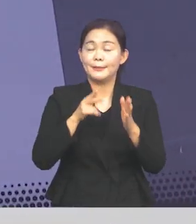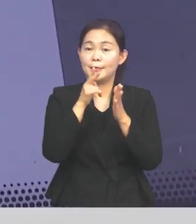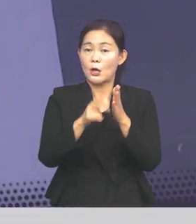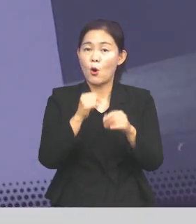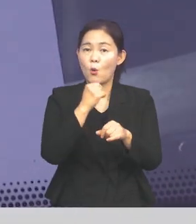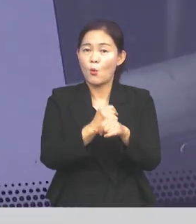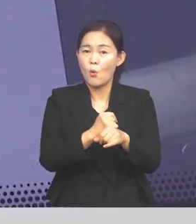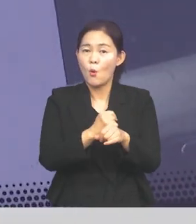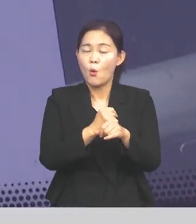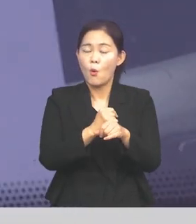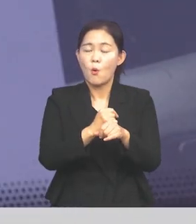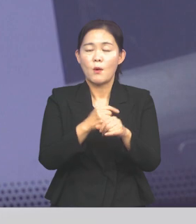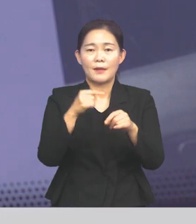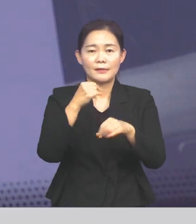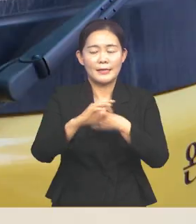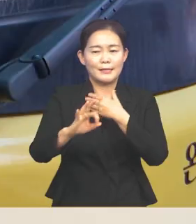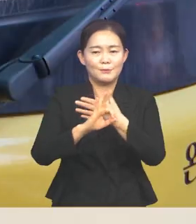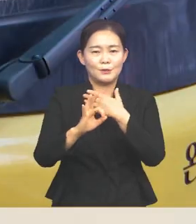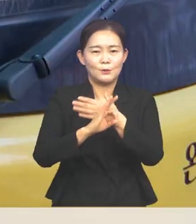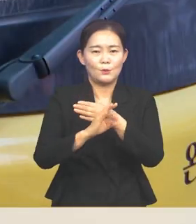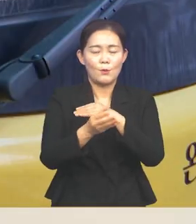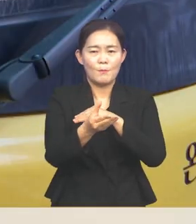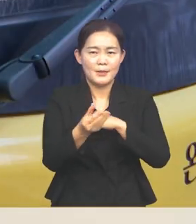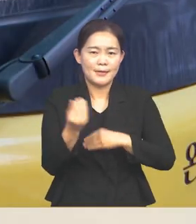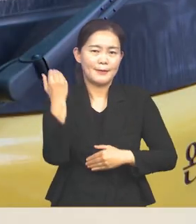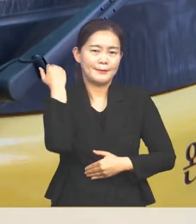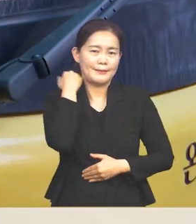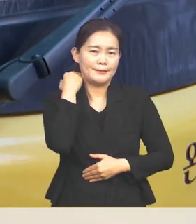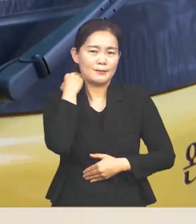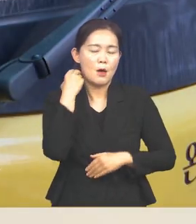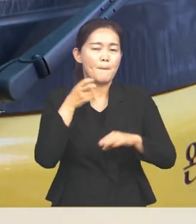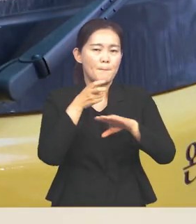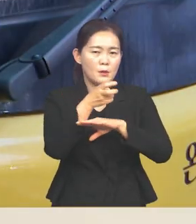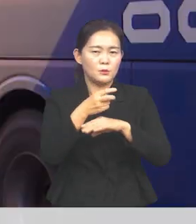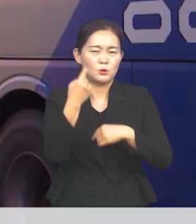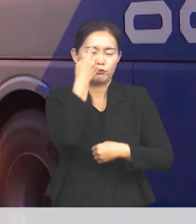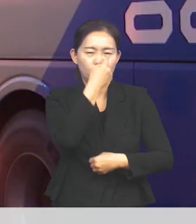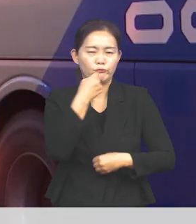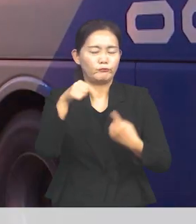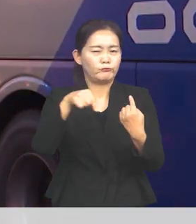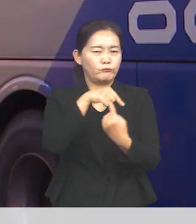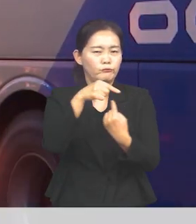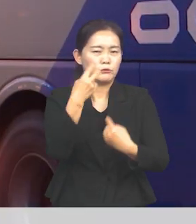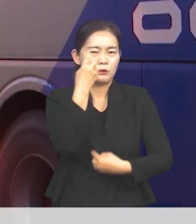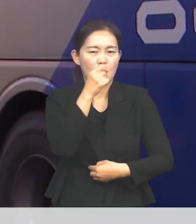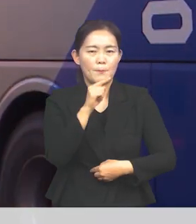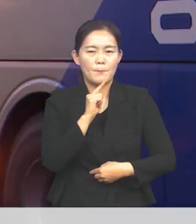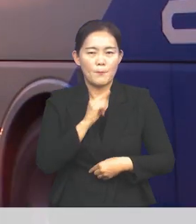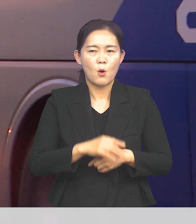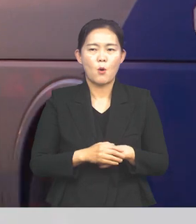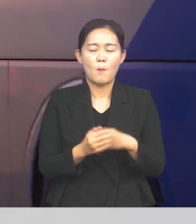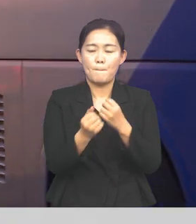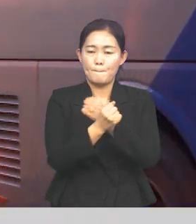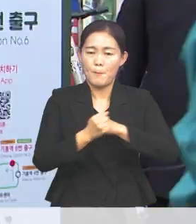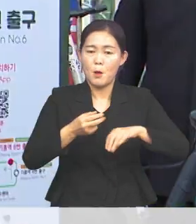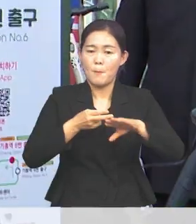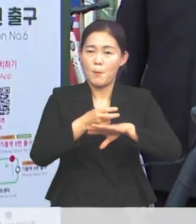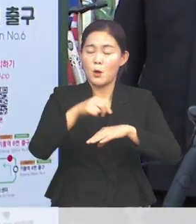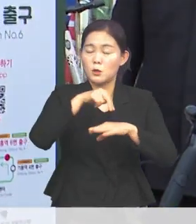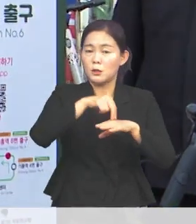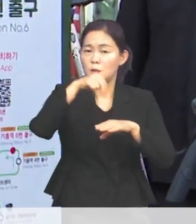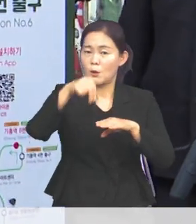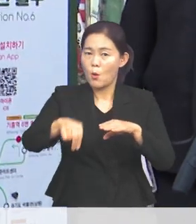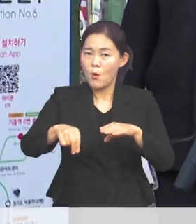시가 비상수송 대책으로 마련한 전세버스의 원활한 운행 여부를 점검했습니다. 이 시장은 기흥역 광역버스